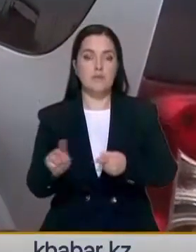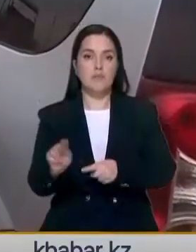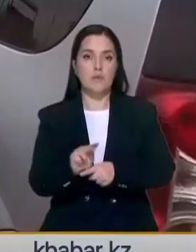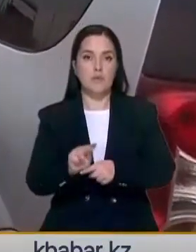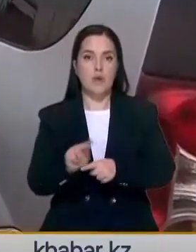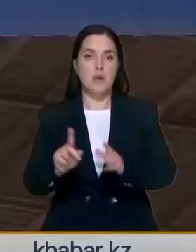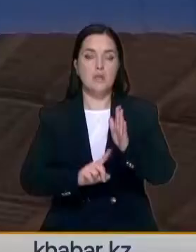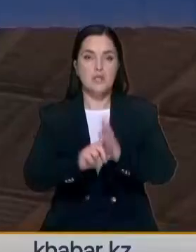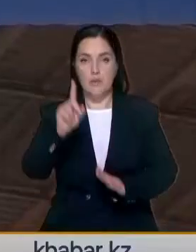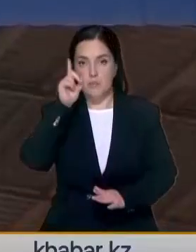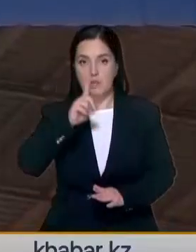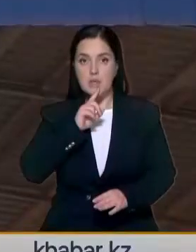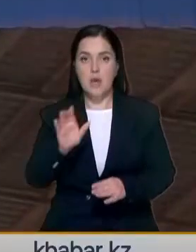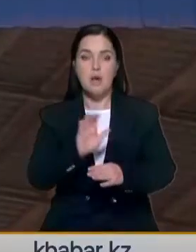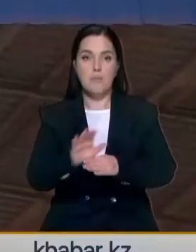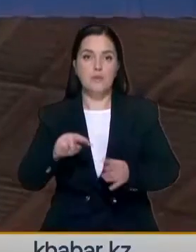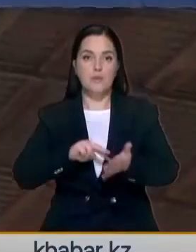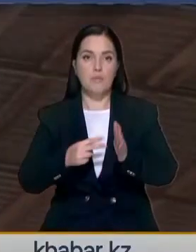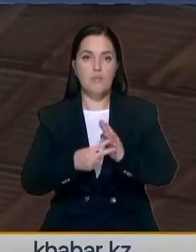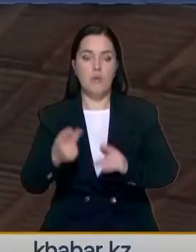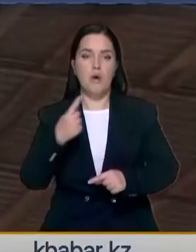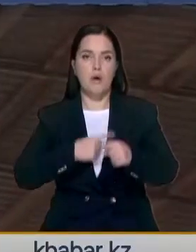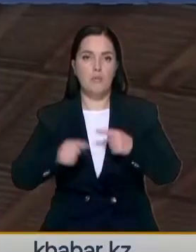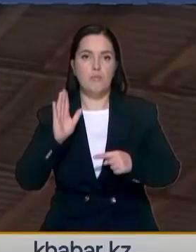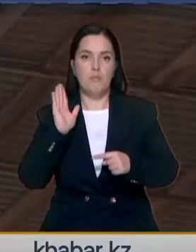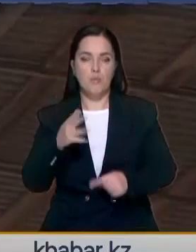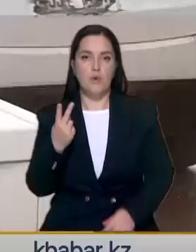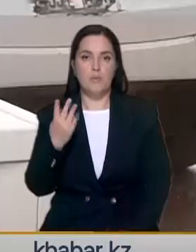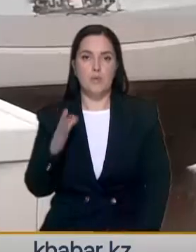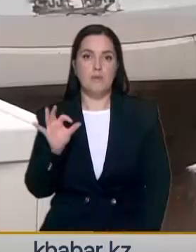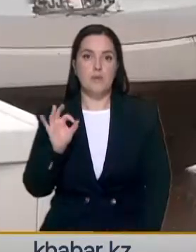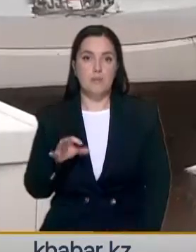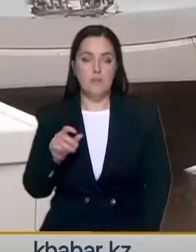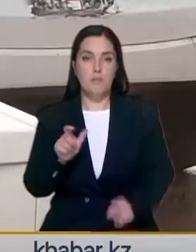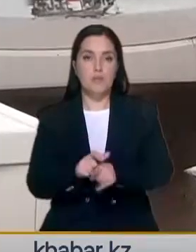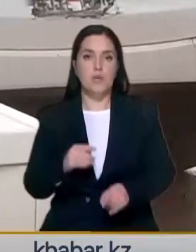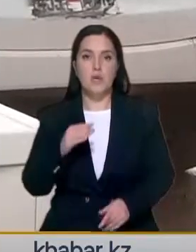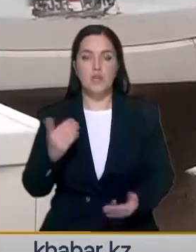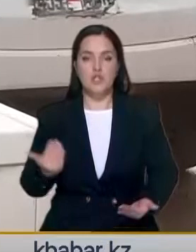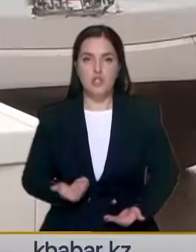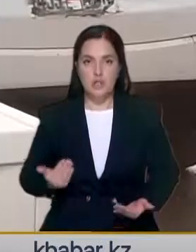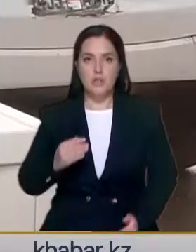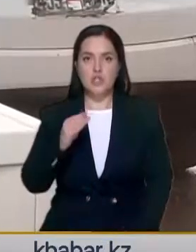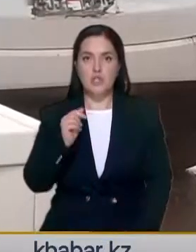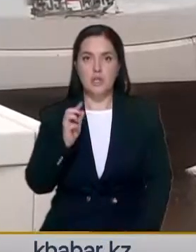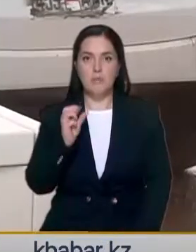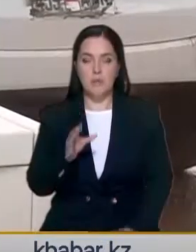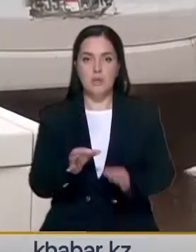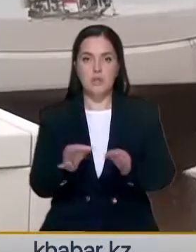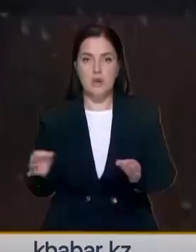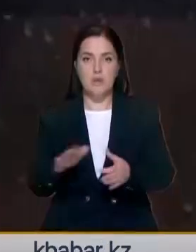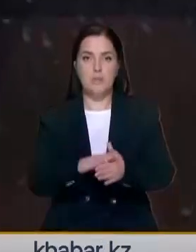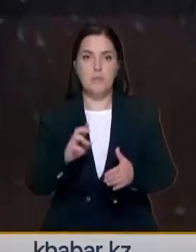в связи с ремонтными работами с начала месяца производство планируют возобновить не позднее 25 октября по словам жителя жене бегс района